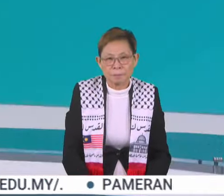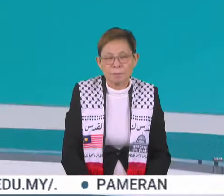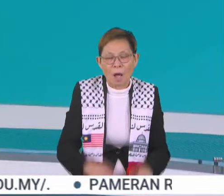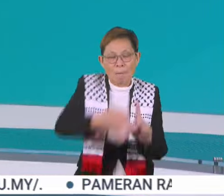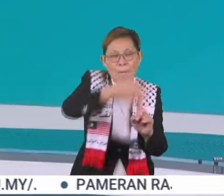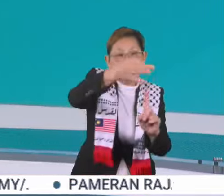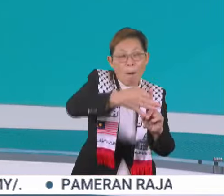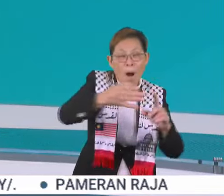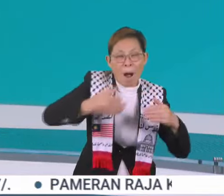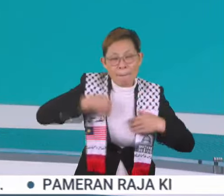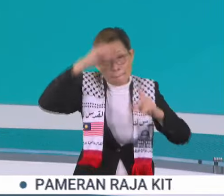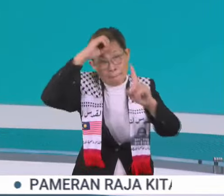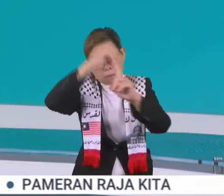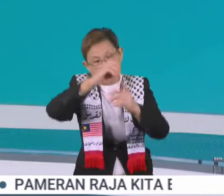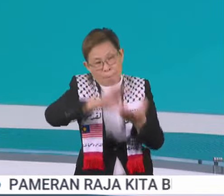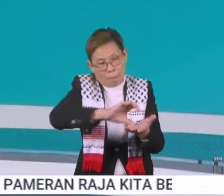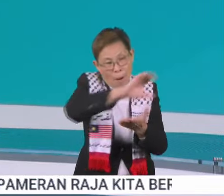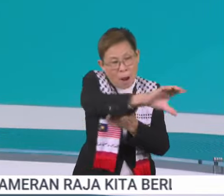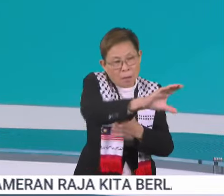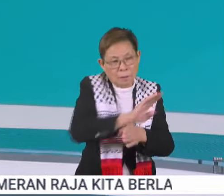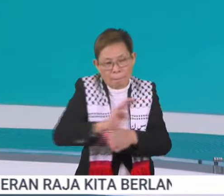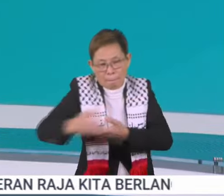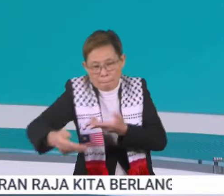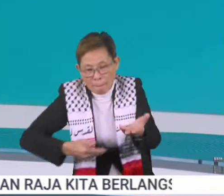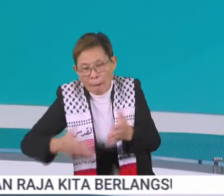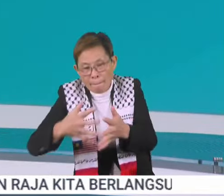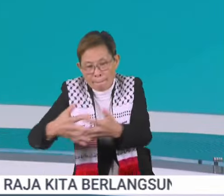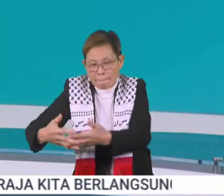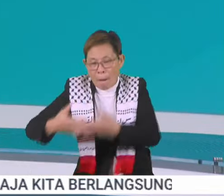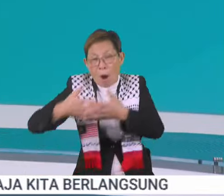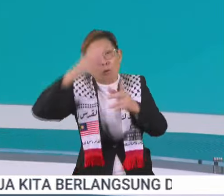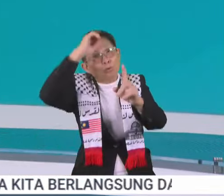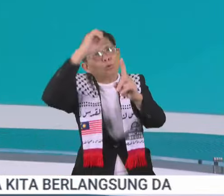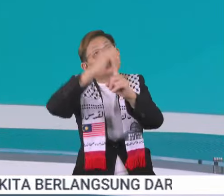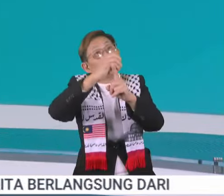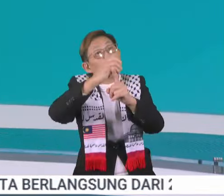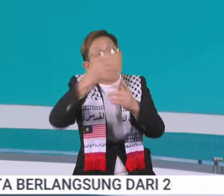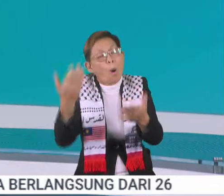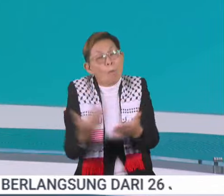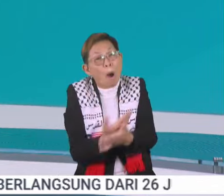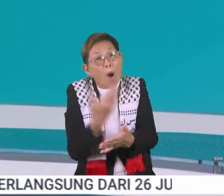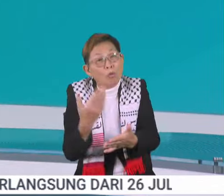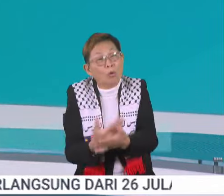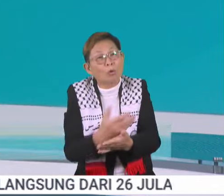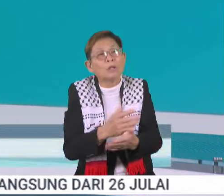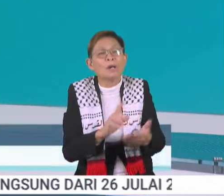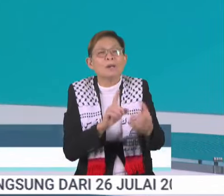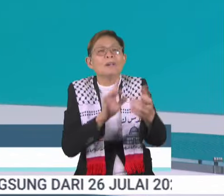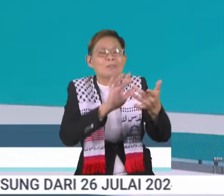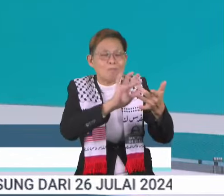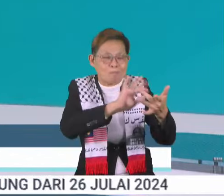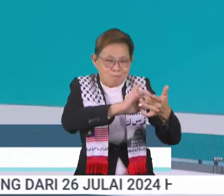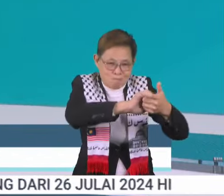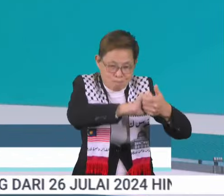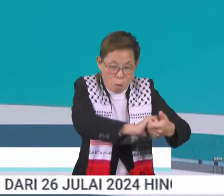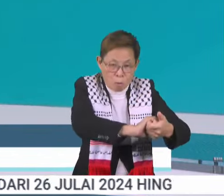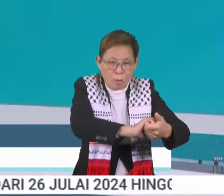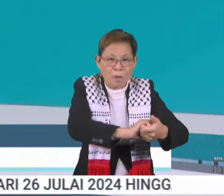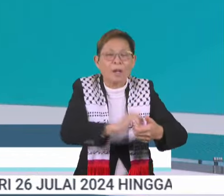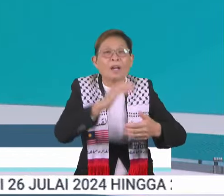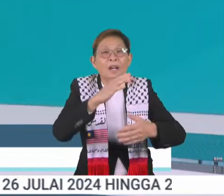Pulau Pinang mengadakan misi pelaburan dan dagangan ke Amerika Syarikat. Tujuannya memperbaharu dan menjalin hubungan dengan ibu